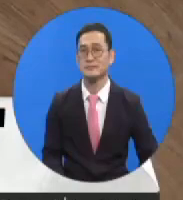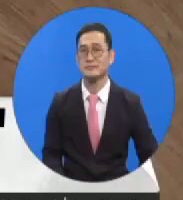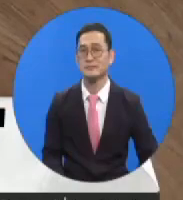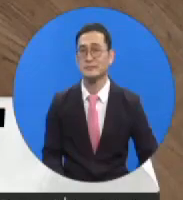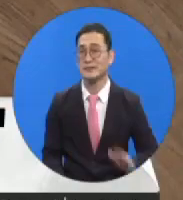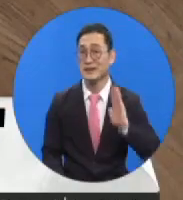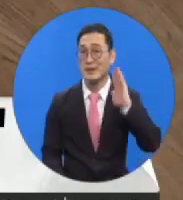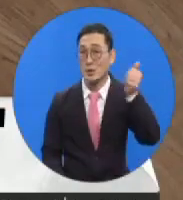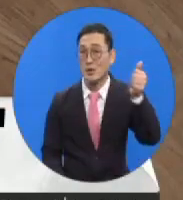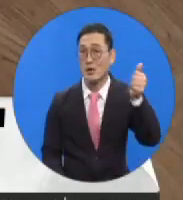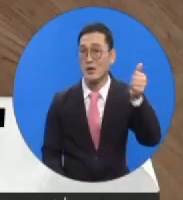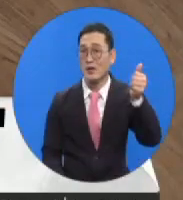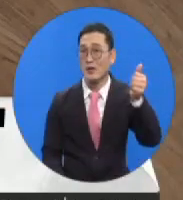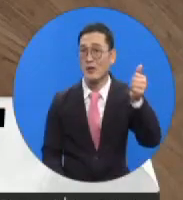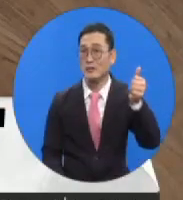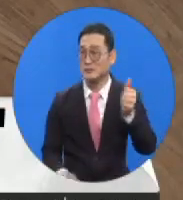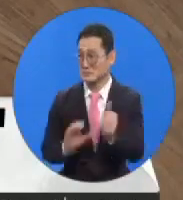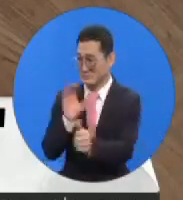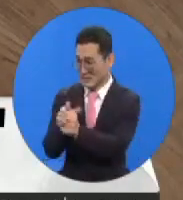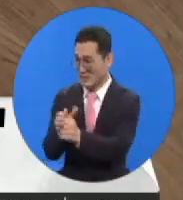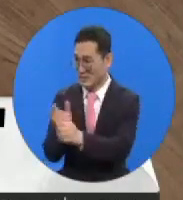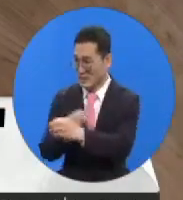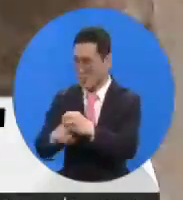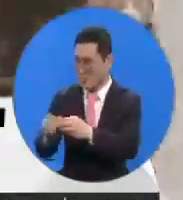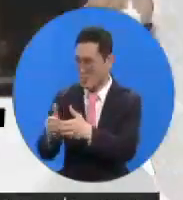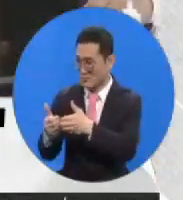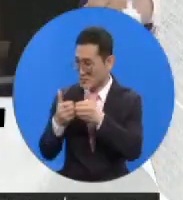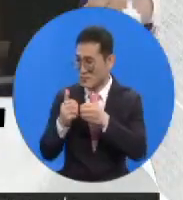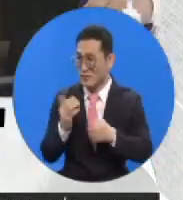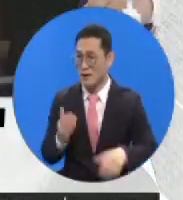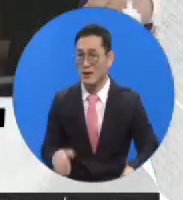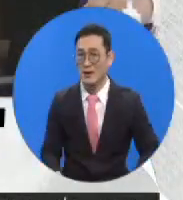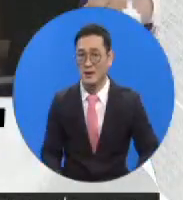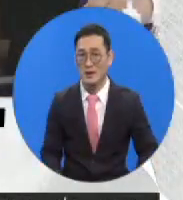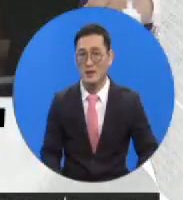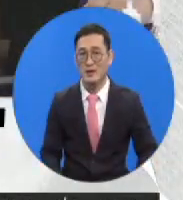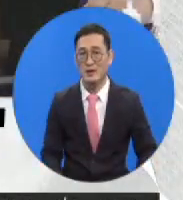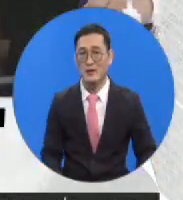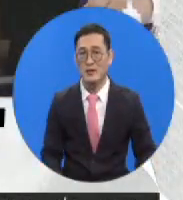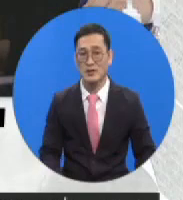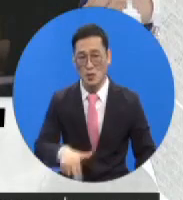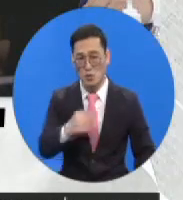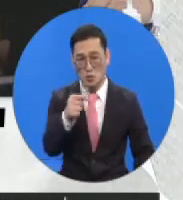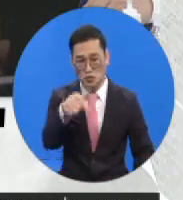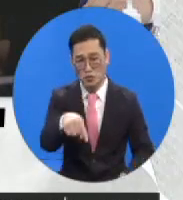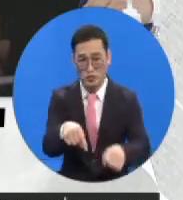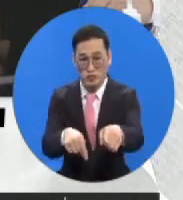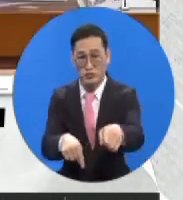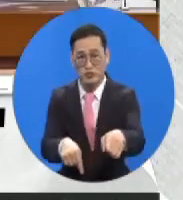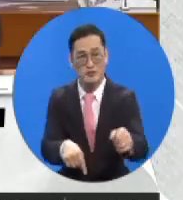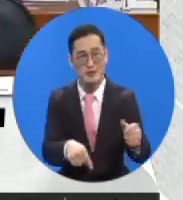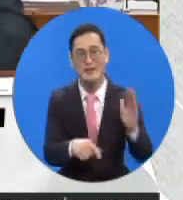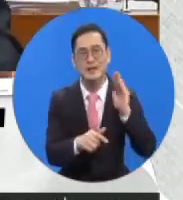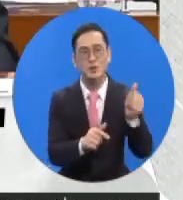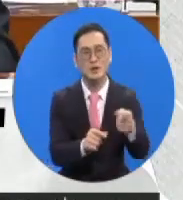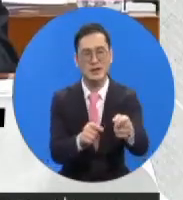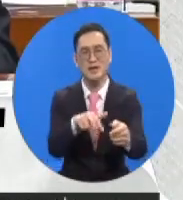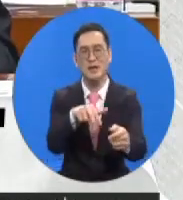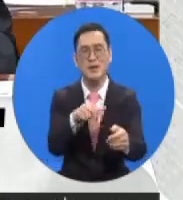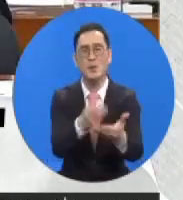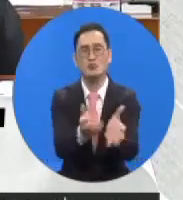대한 얘기들처럼 오히려 조국 전 장관에 대해서 끌어내리려고 하는 그런 시도들이 있었다는 얘기들이 우리가 비춰지게 되는데 그